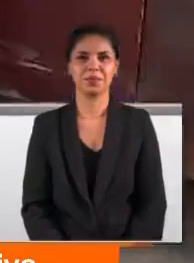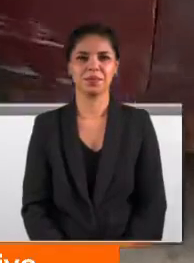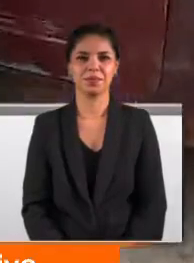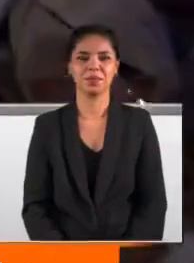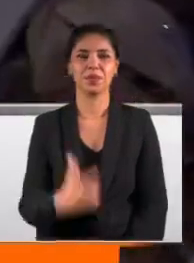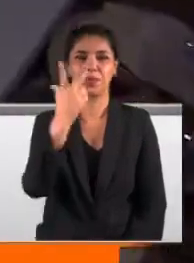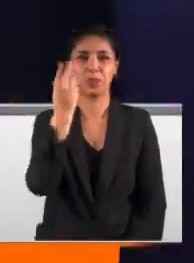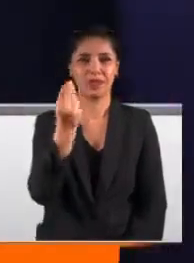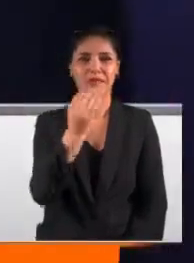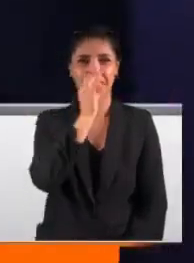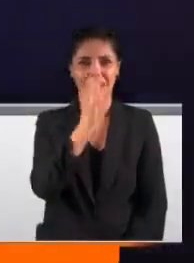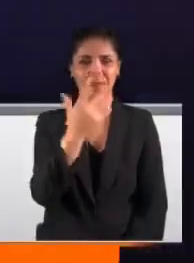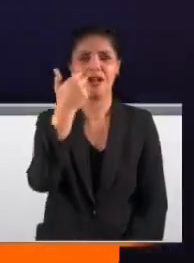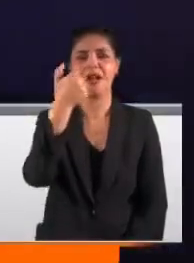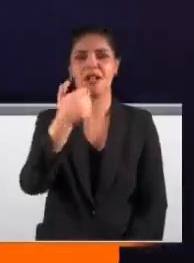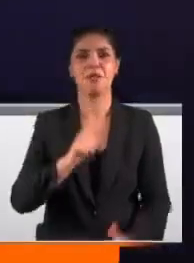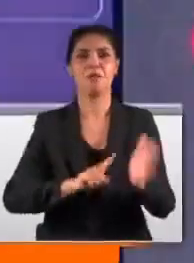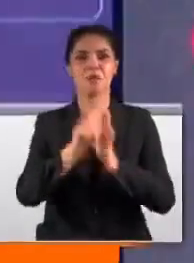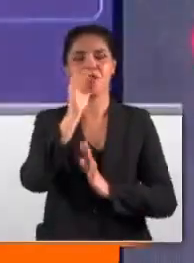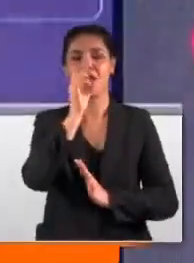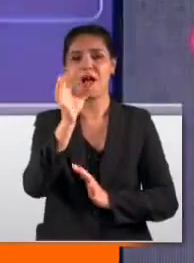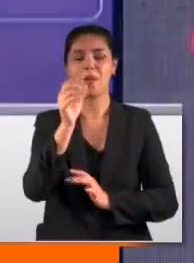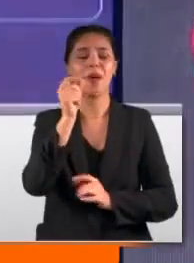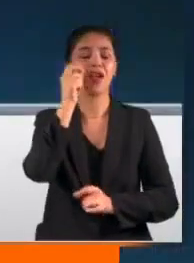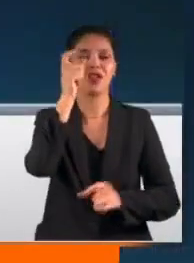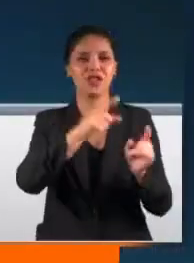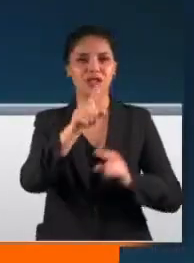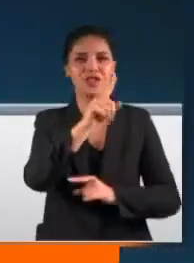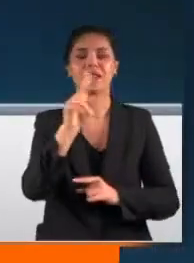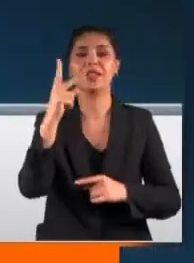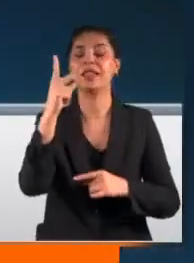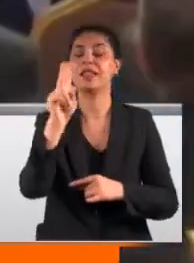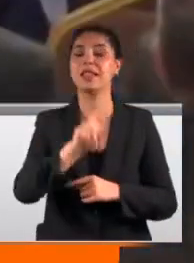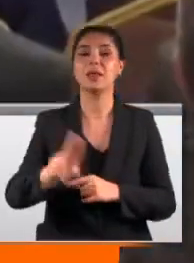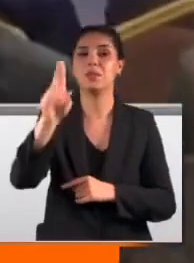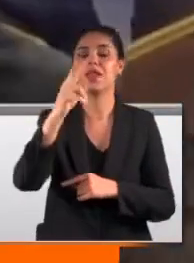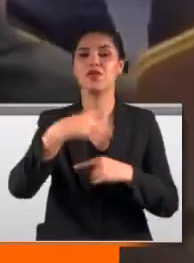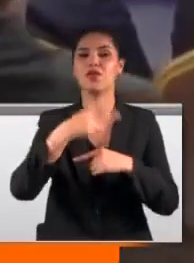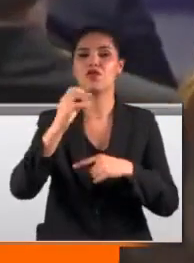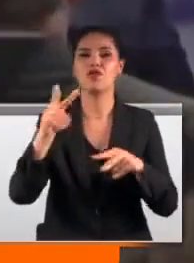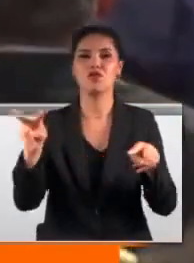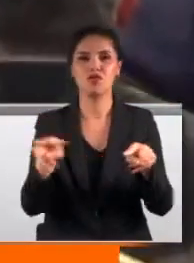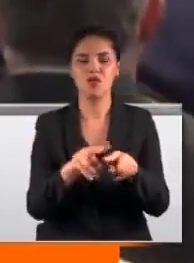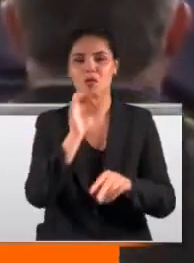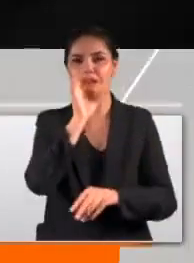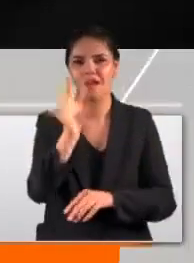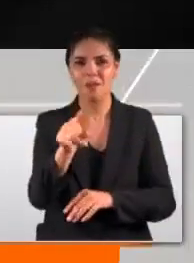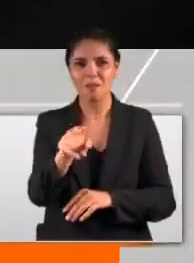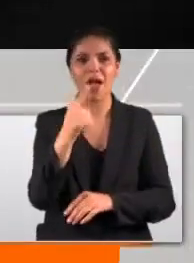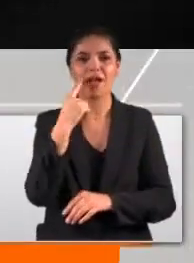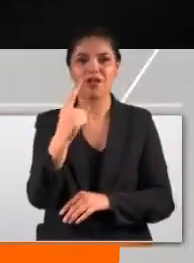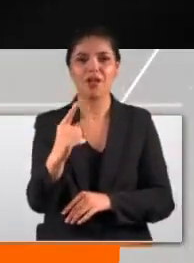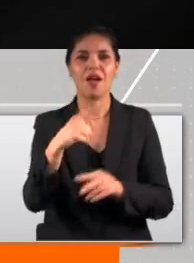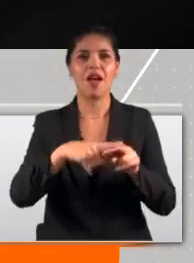Üç iyi haber, 6 başarılı haberci. 27. Zoom ödüllerinde ATV Haber'e ödül yağdı.